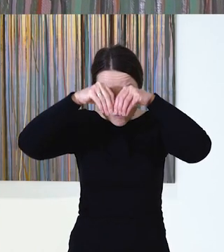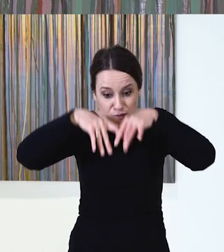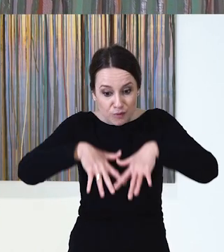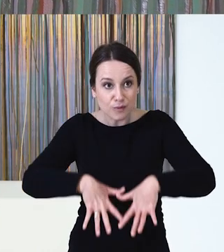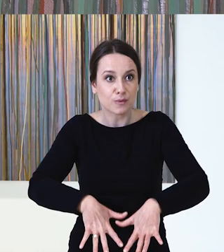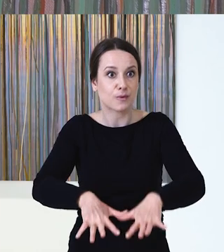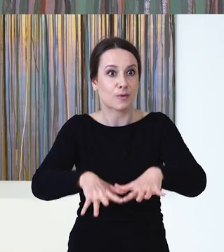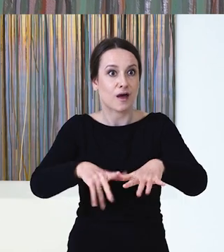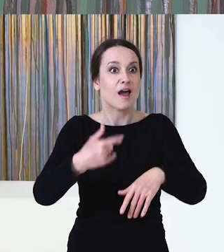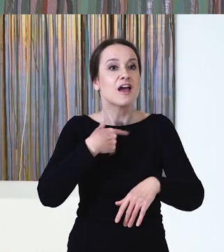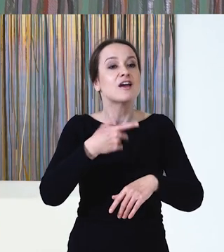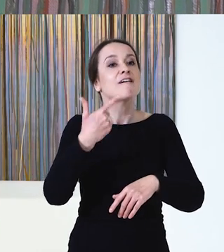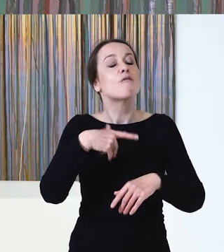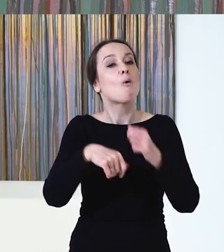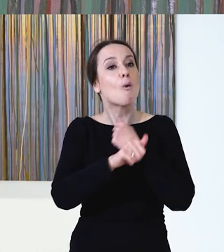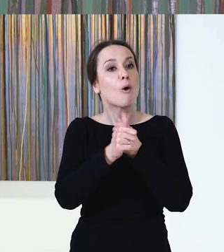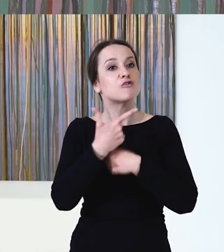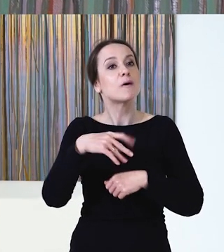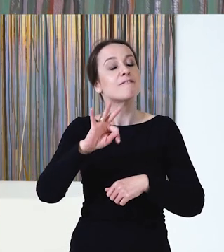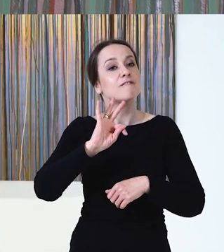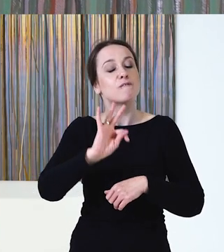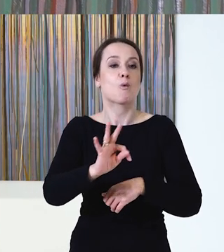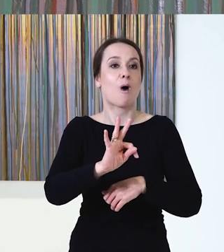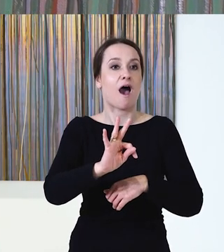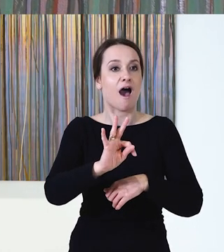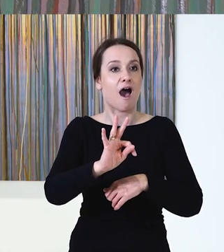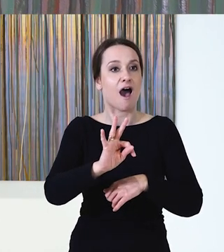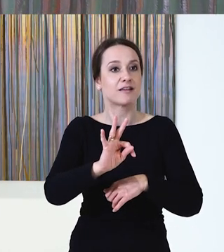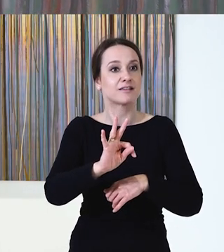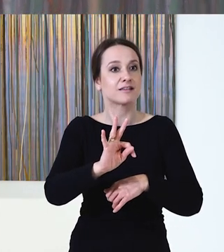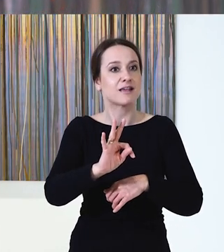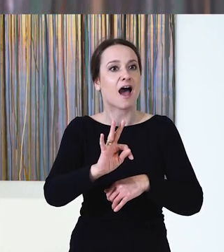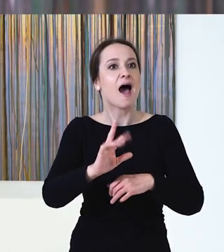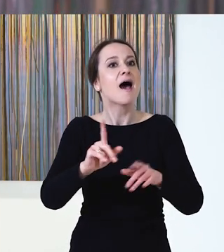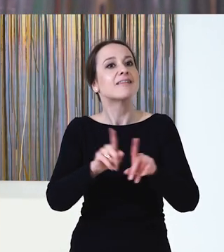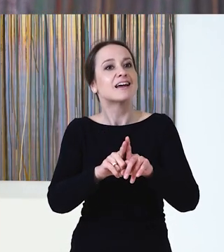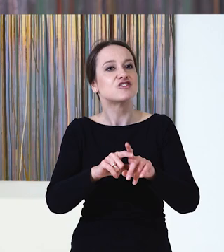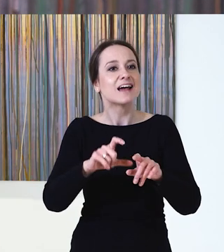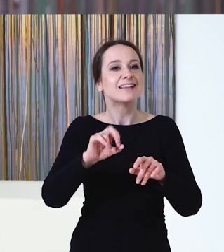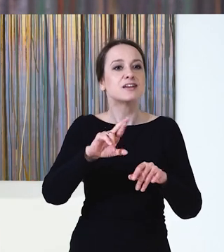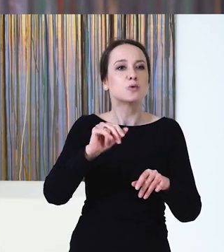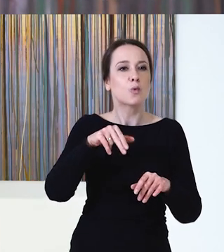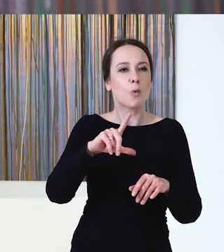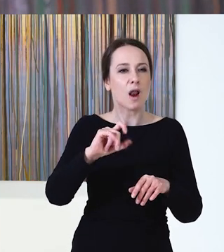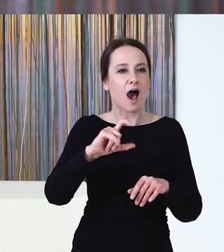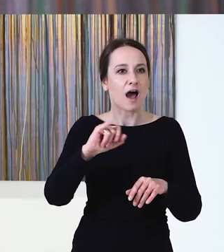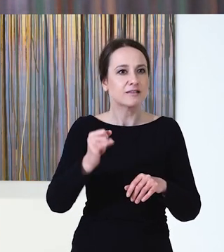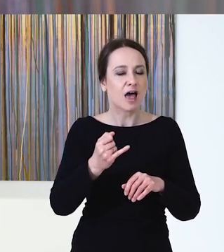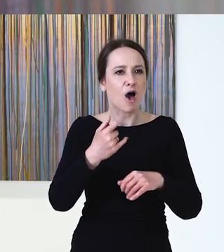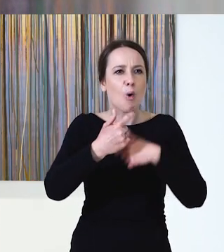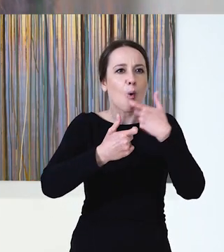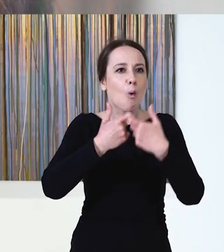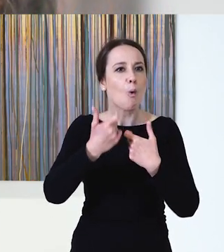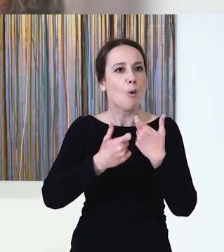ten jego własny ciąg jego taka własna cyrkulacja tworzyła te struktury